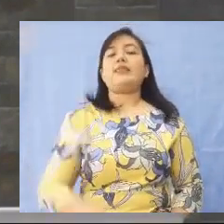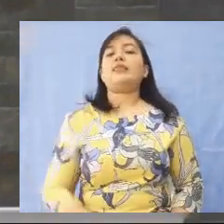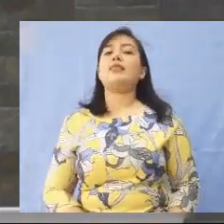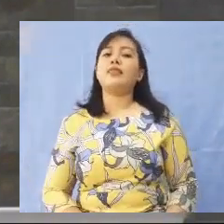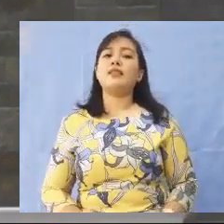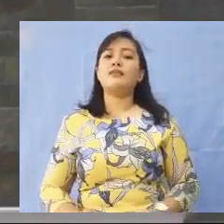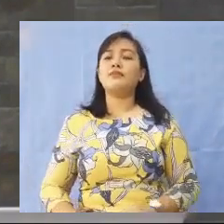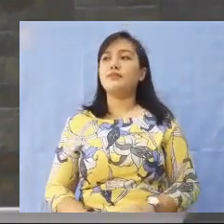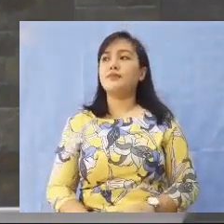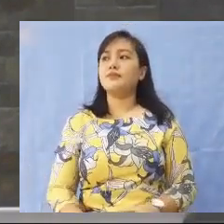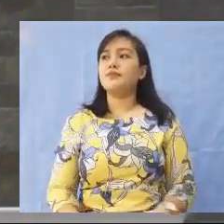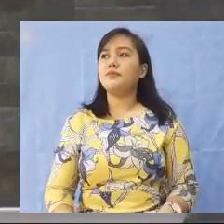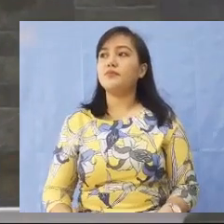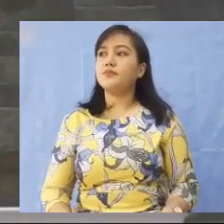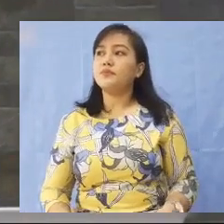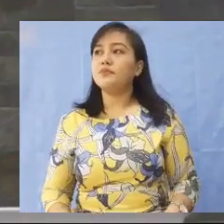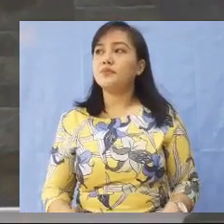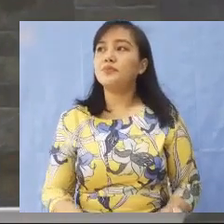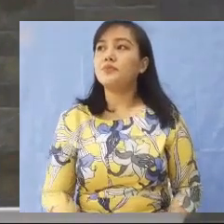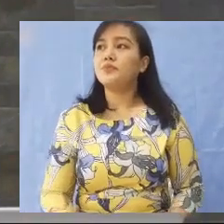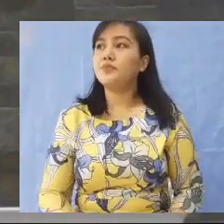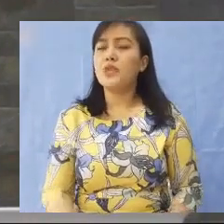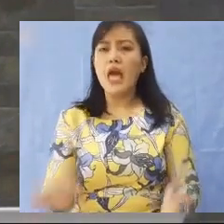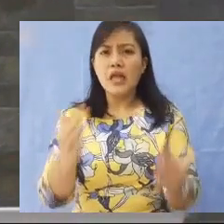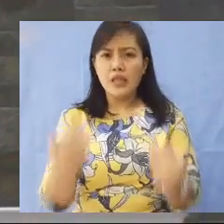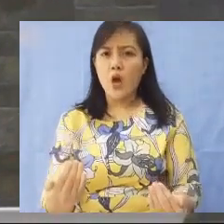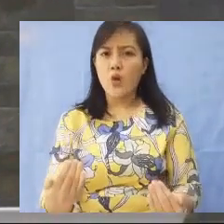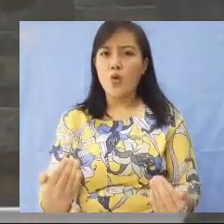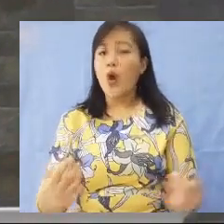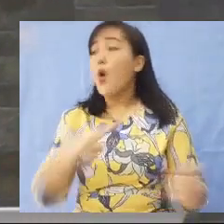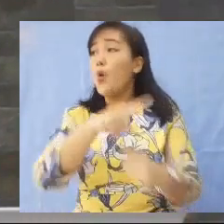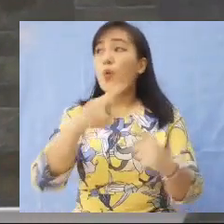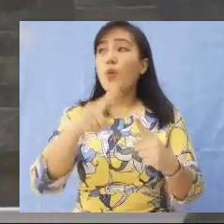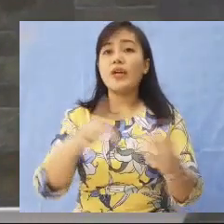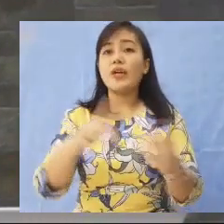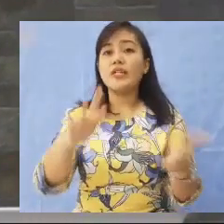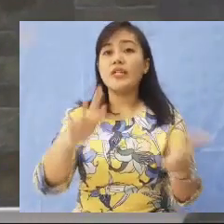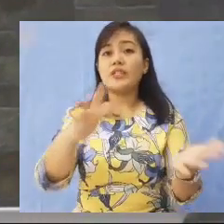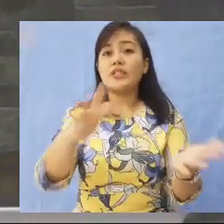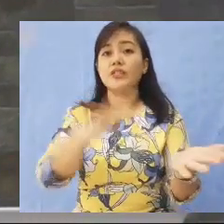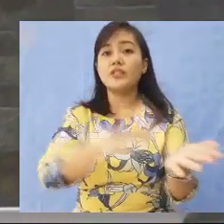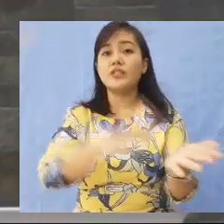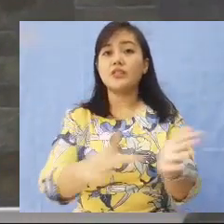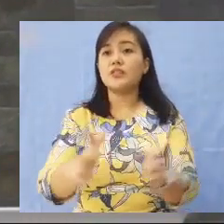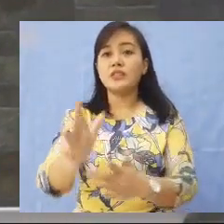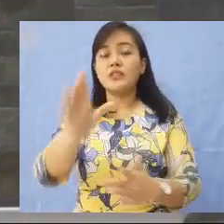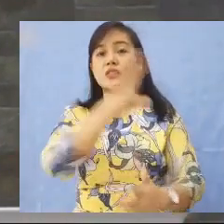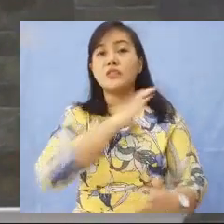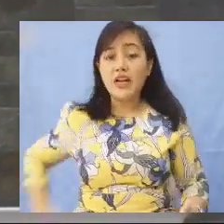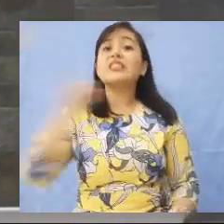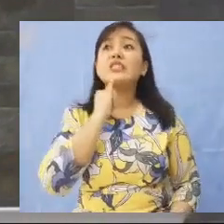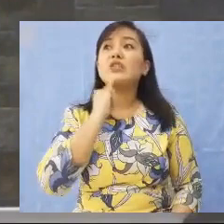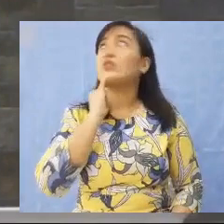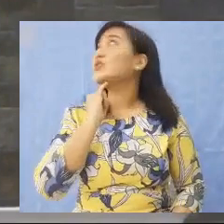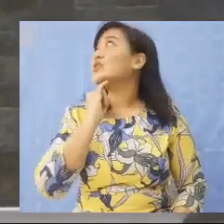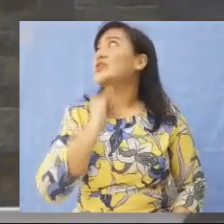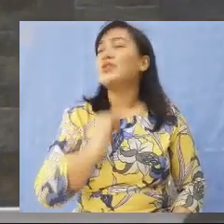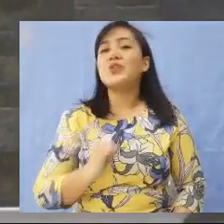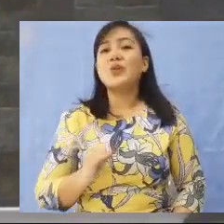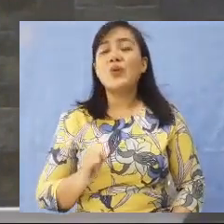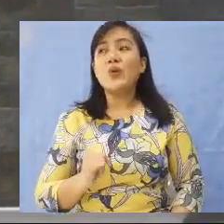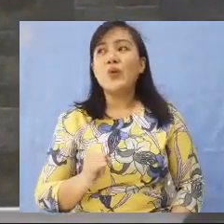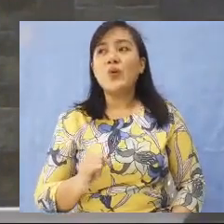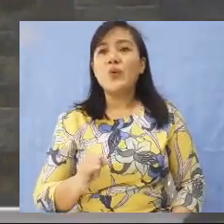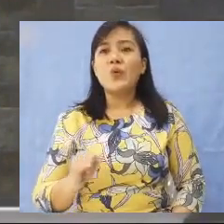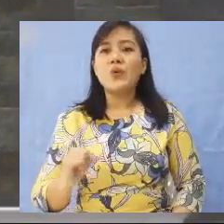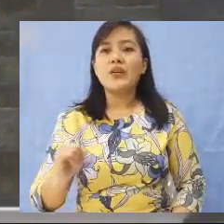Samaritano. Pero ito ang pagkakataon. Ang Panginoong Jesucristo po, being a Jew, ay humihingi ng tubig mula sa isang